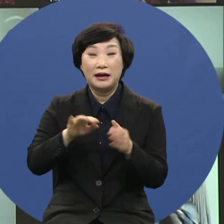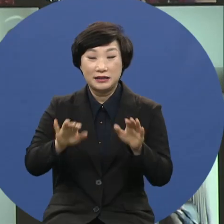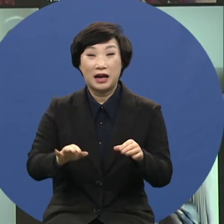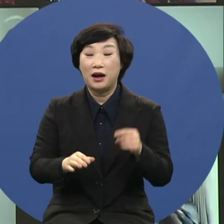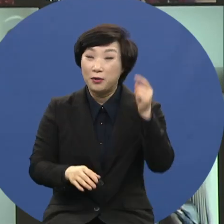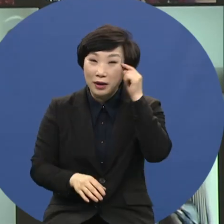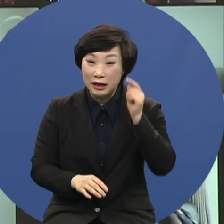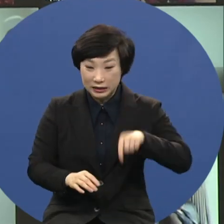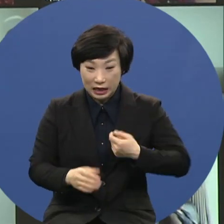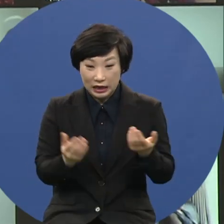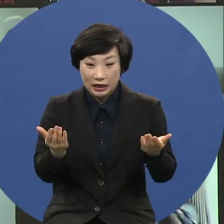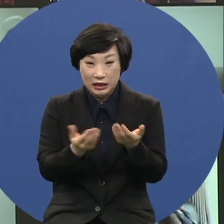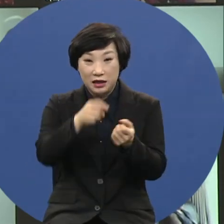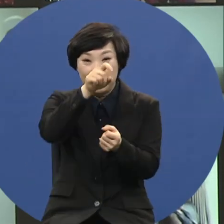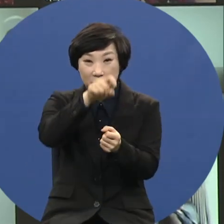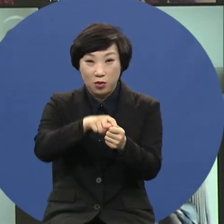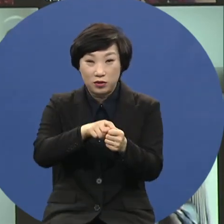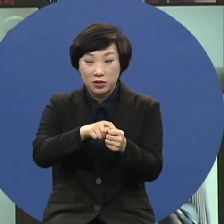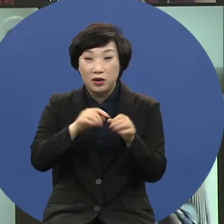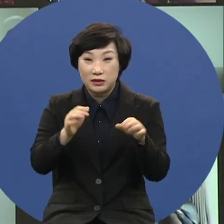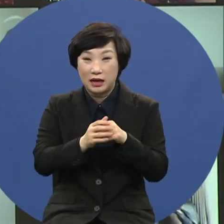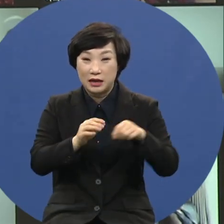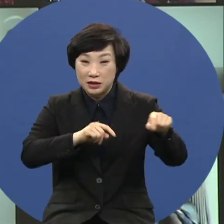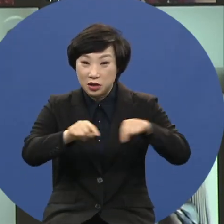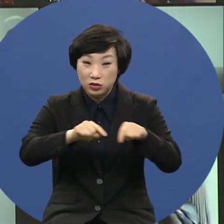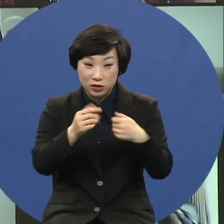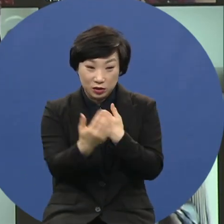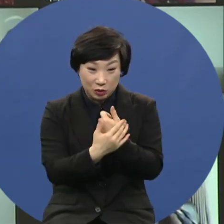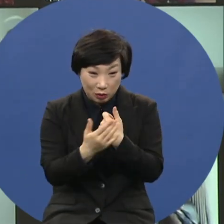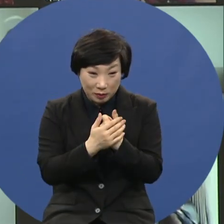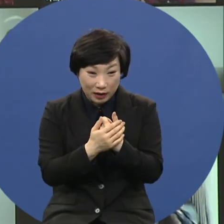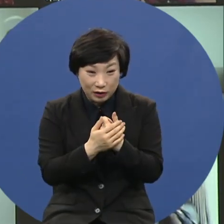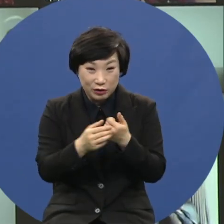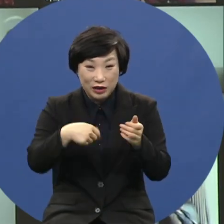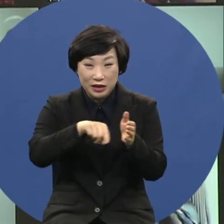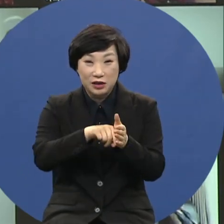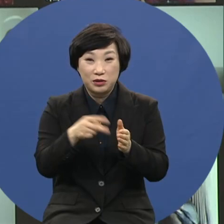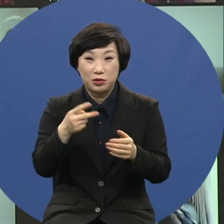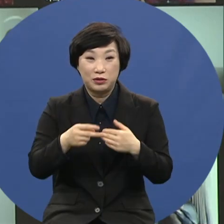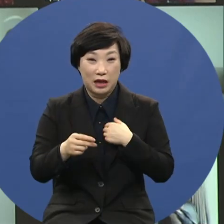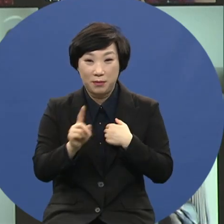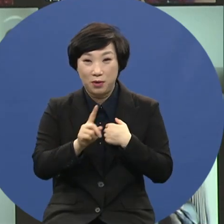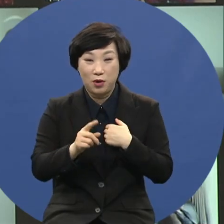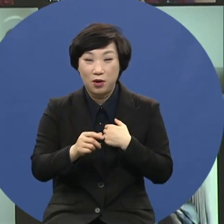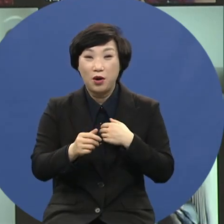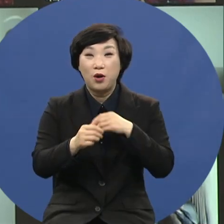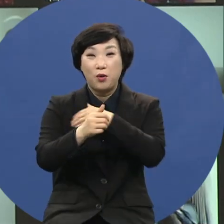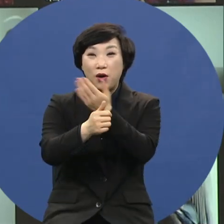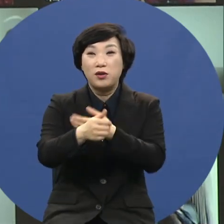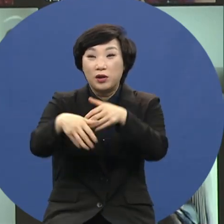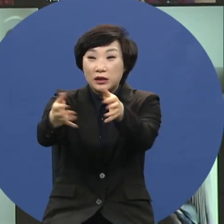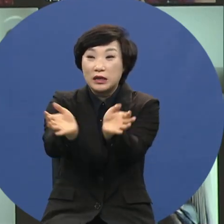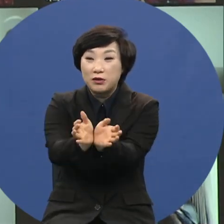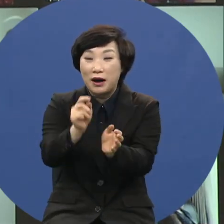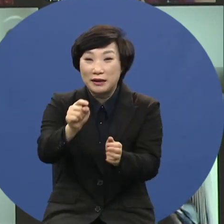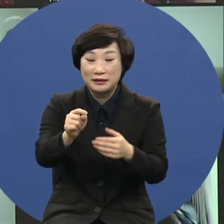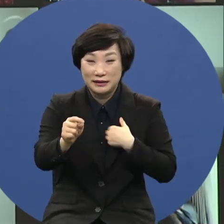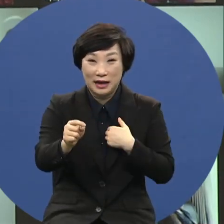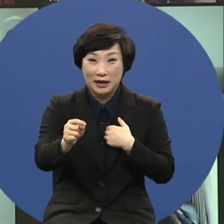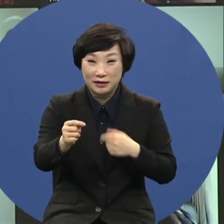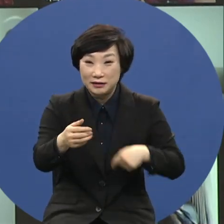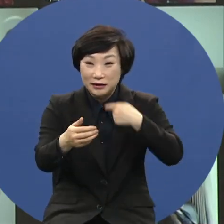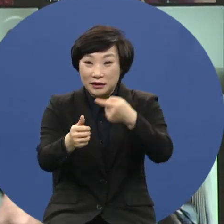자기를 향해서 정치에 도움을 주고 자기를 어떤 권력기관에